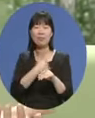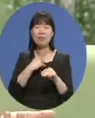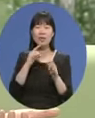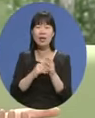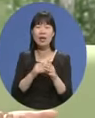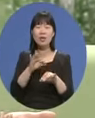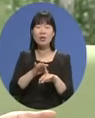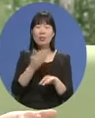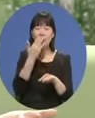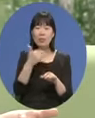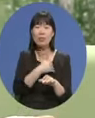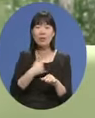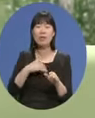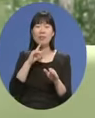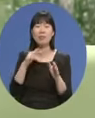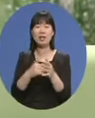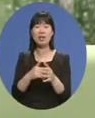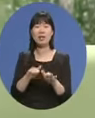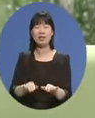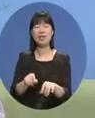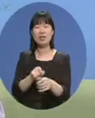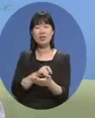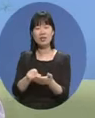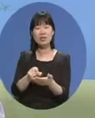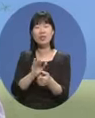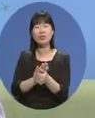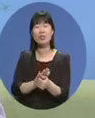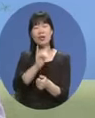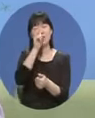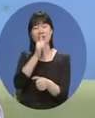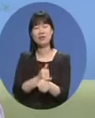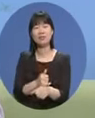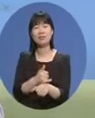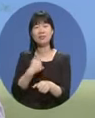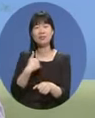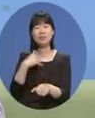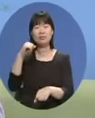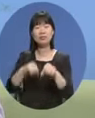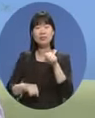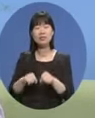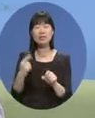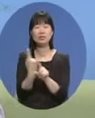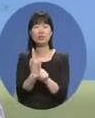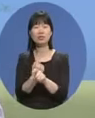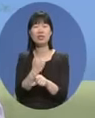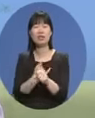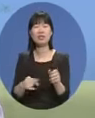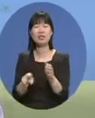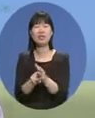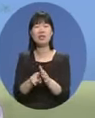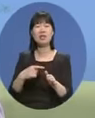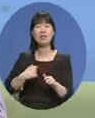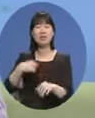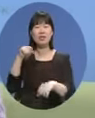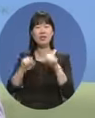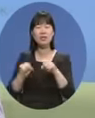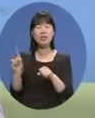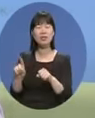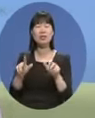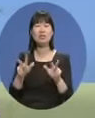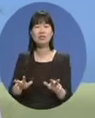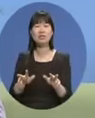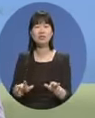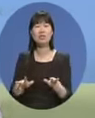고기를 먹어버리면 네, 되는 거고. 저렇게 적는 게 도움이 되는 게요. 네. 내 행동을 수정을 하려면 네. 내 행동이 어떠 지금